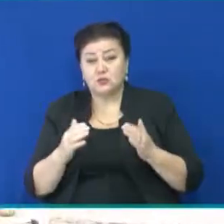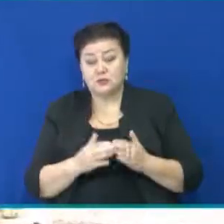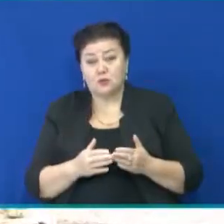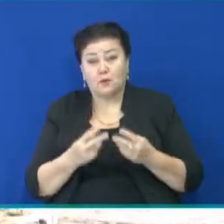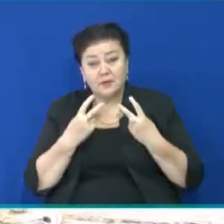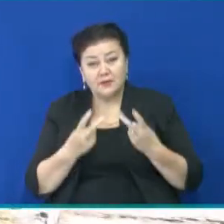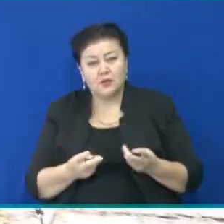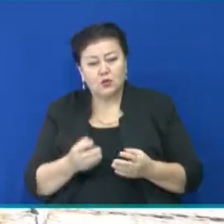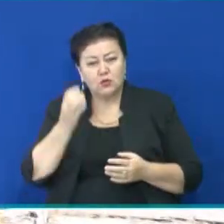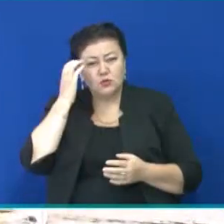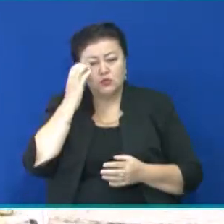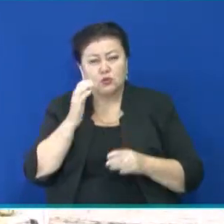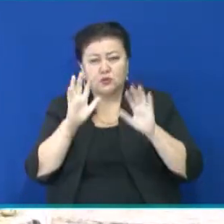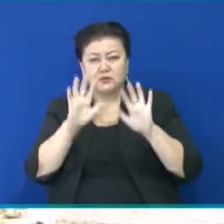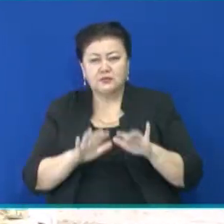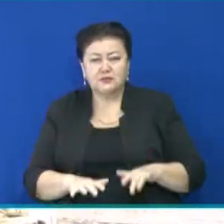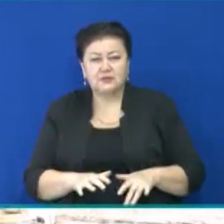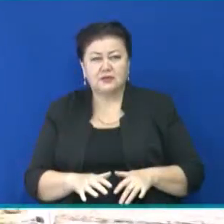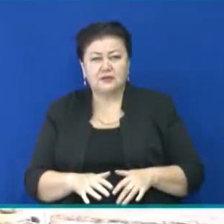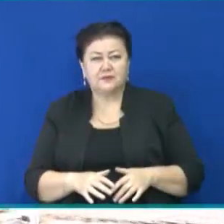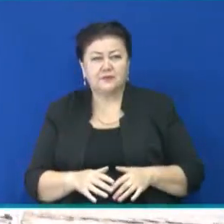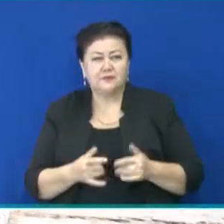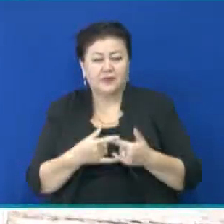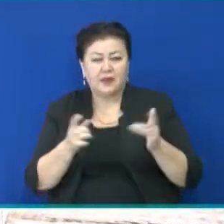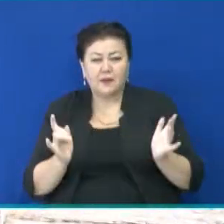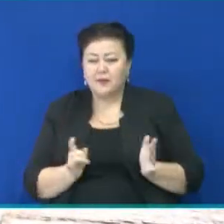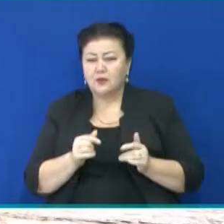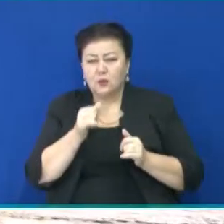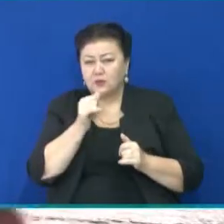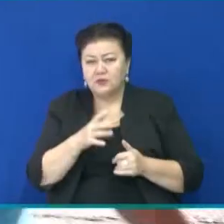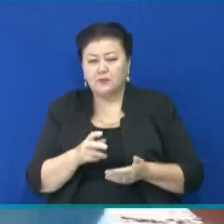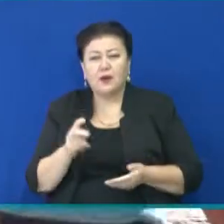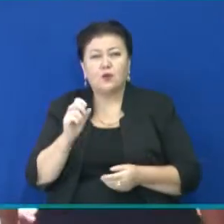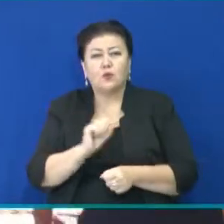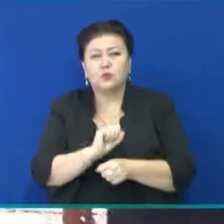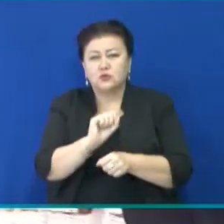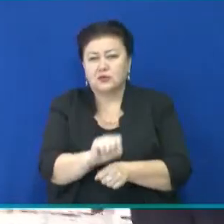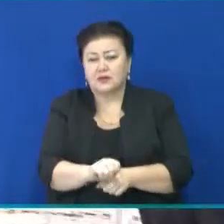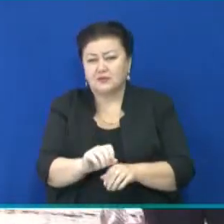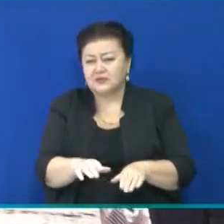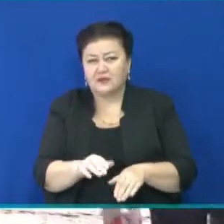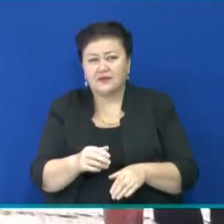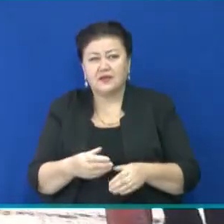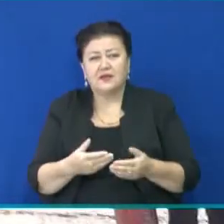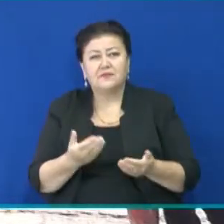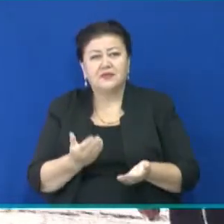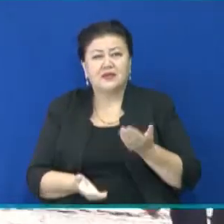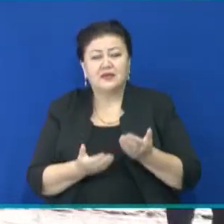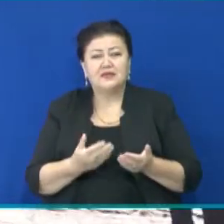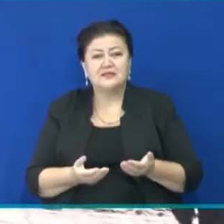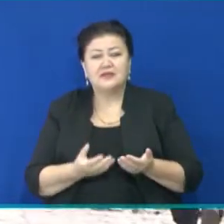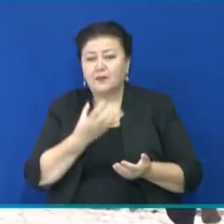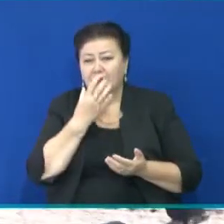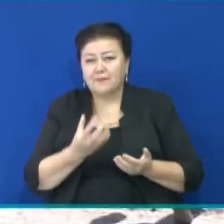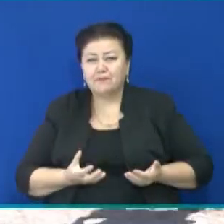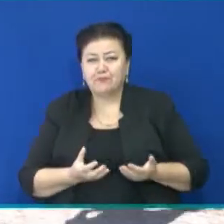Сыртқа шыққанда қардың қара түсті болып кеткенін көремін. Балконға да ештеңе іліп қоя алмайсың, сүзгілерді қою керек. Егер қазандықтар қала сыртында болса бір